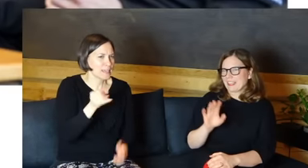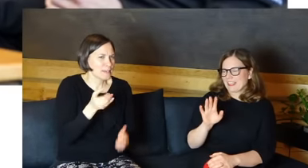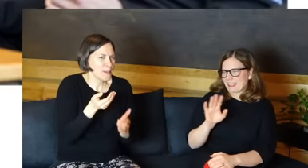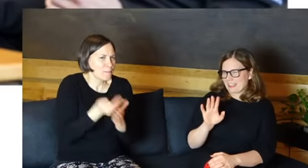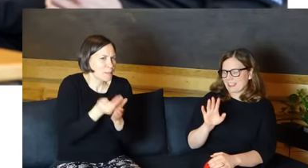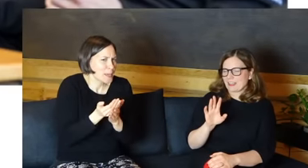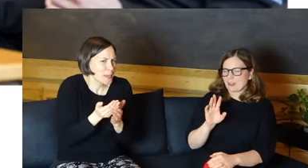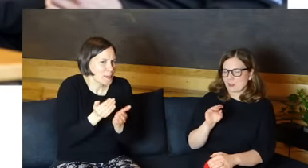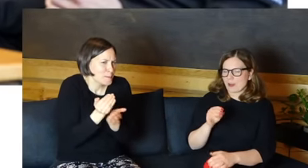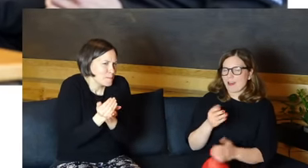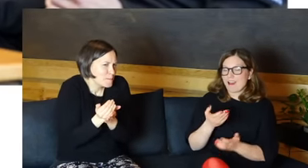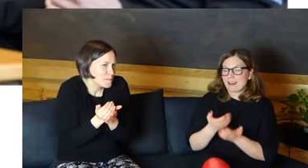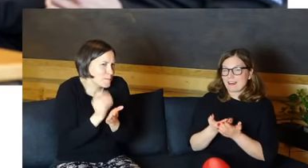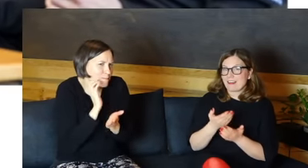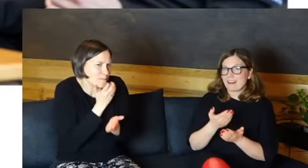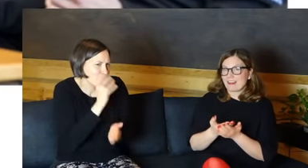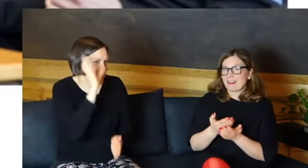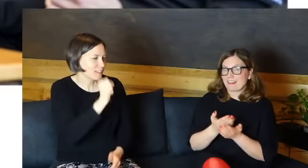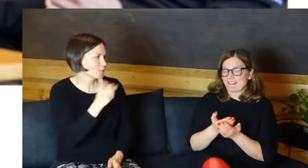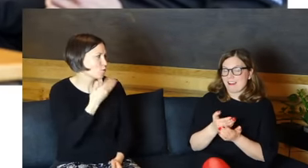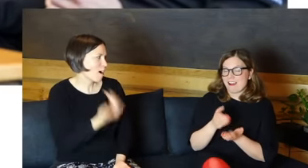Rahan menemistä puhutaan.